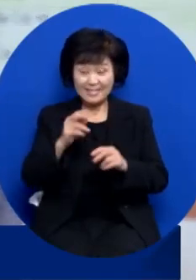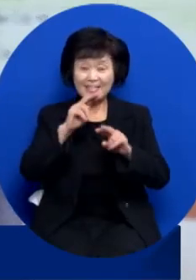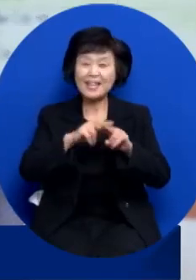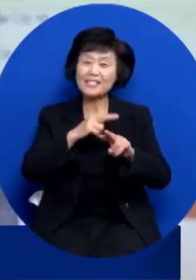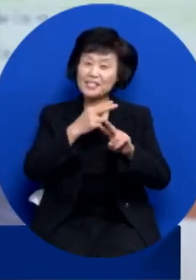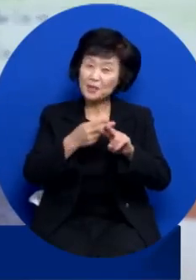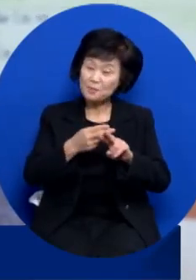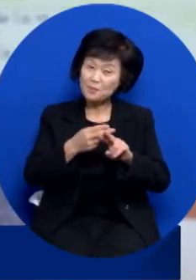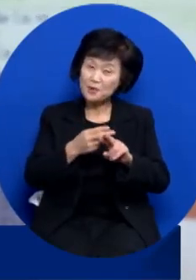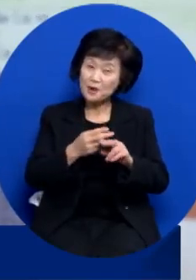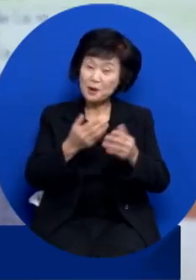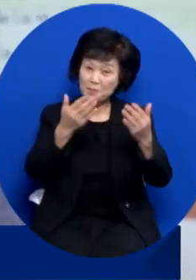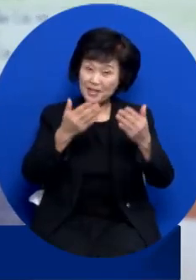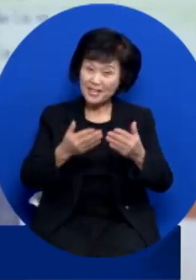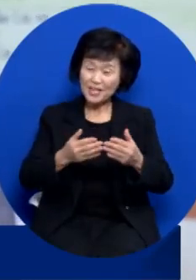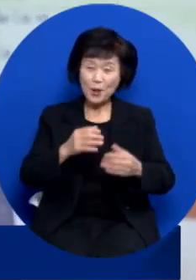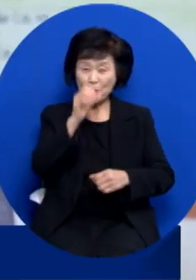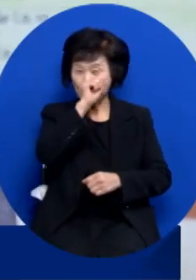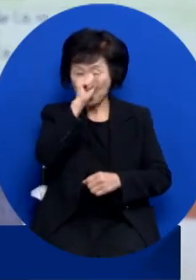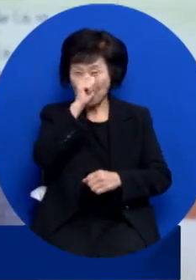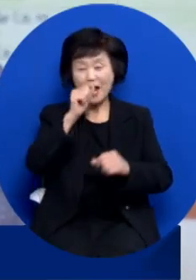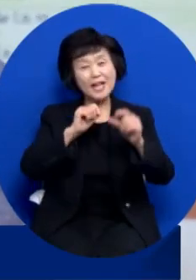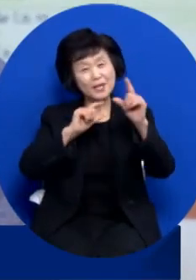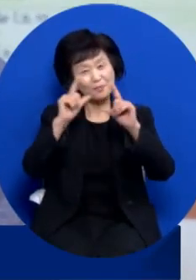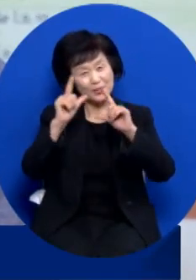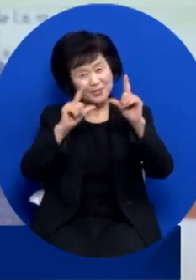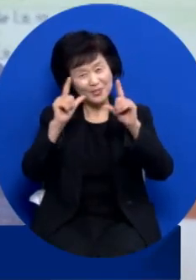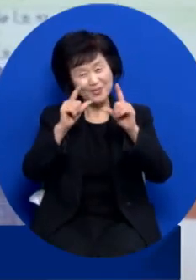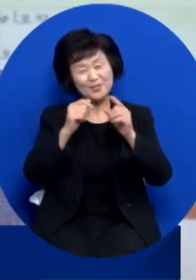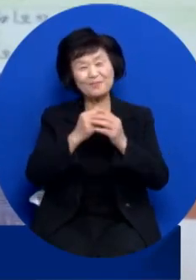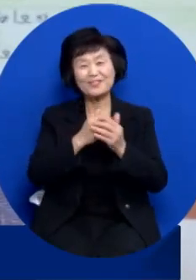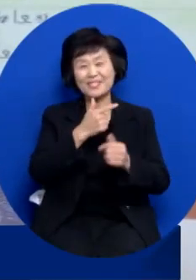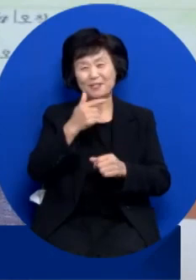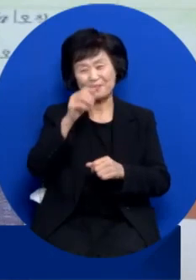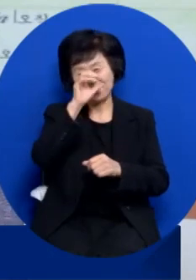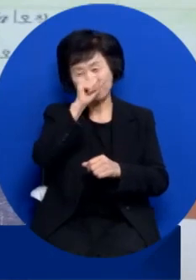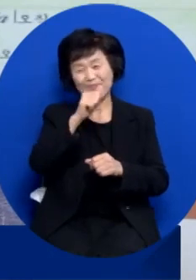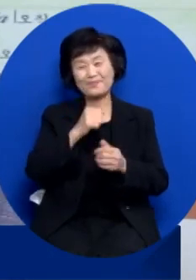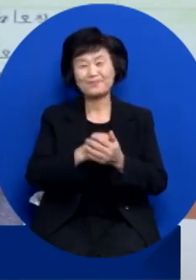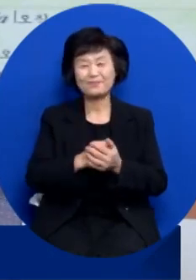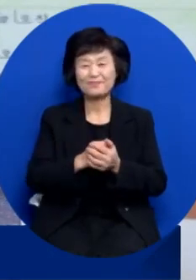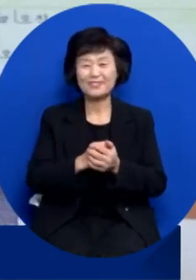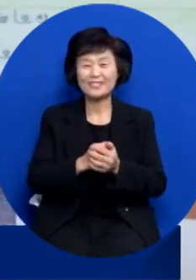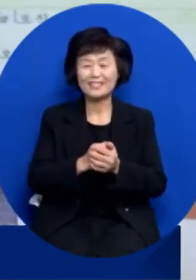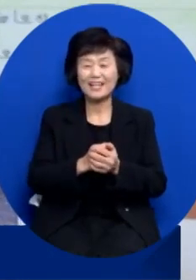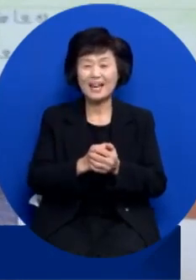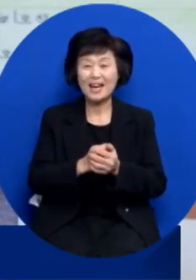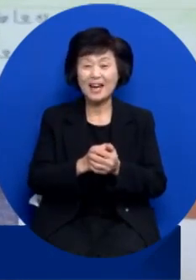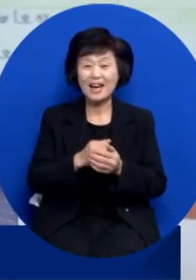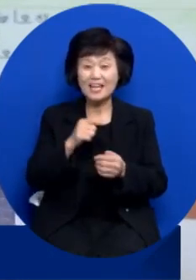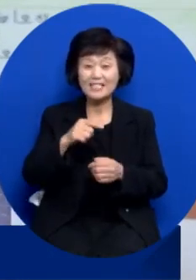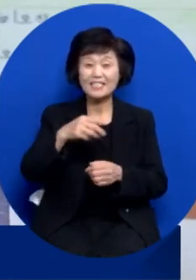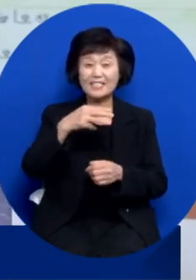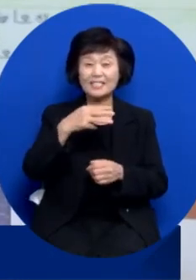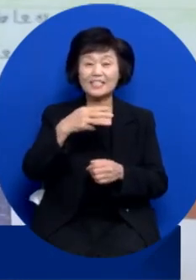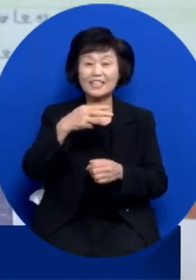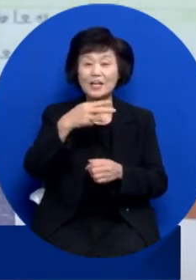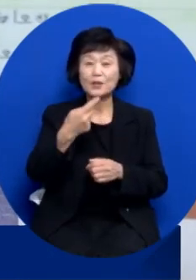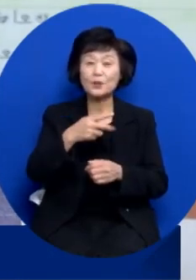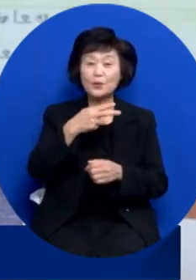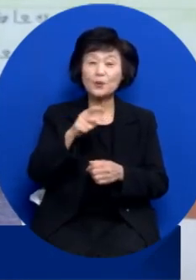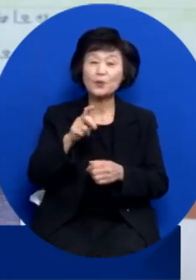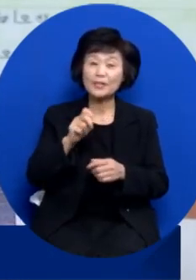1호 선물을 받았다고 좋아하는 거 그걸 봤습니다. 그래서 이건 로뎀교회